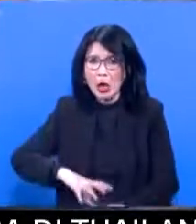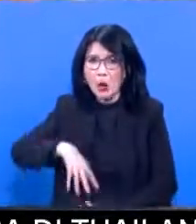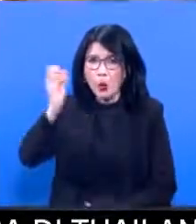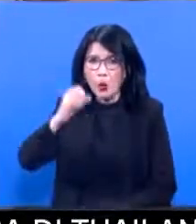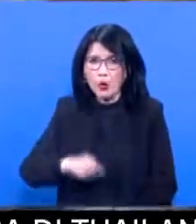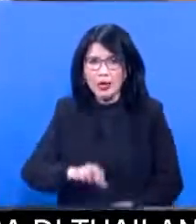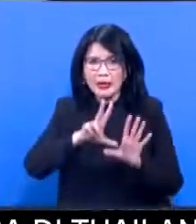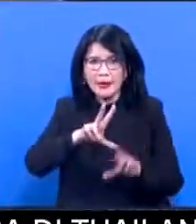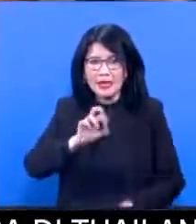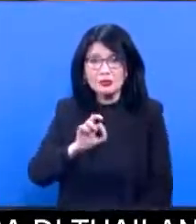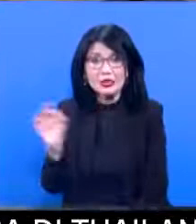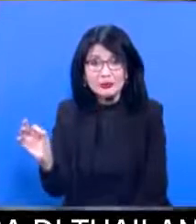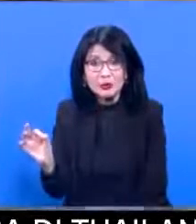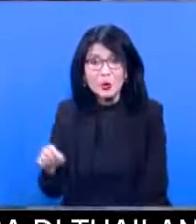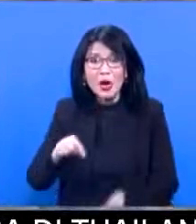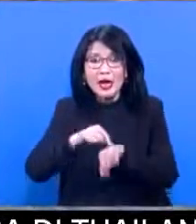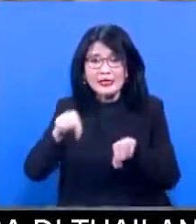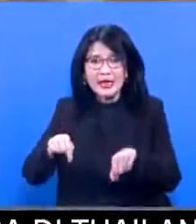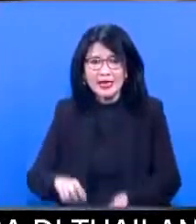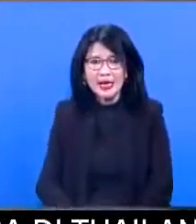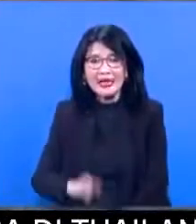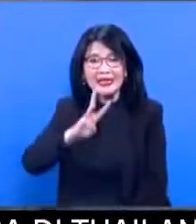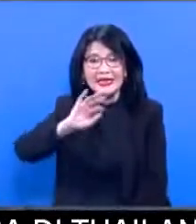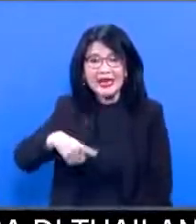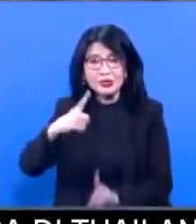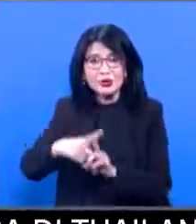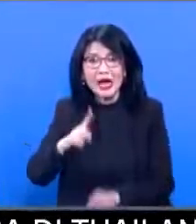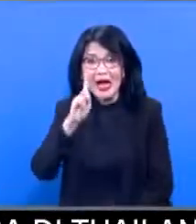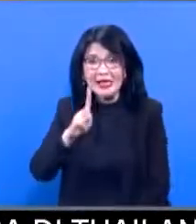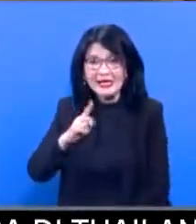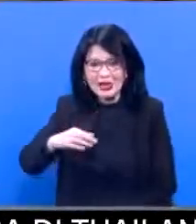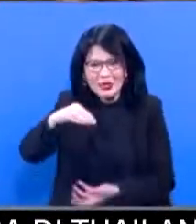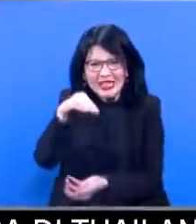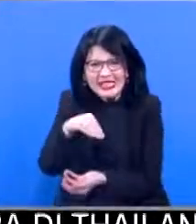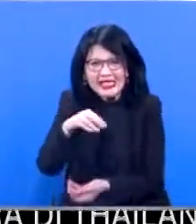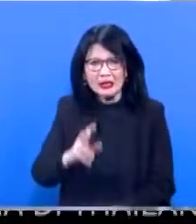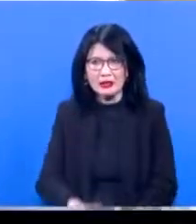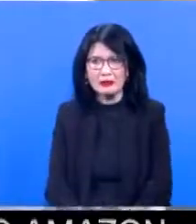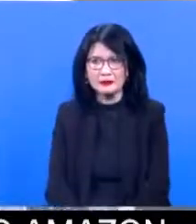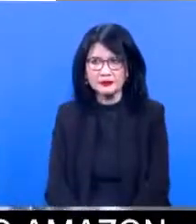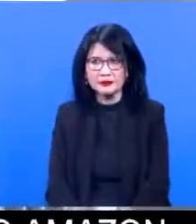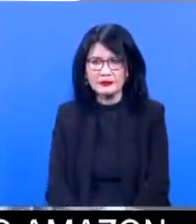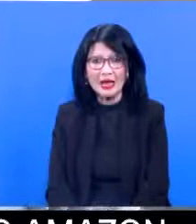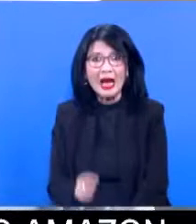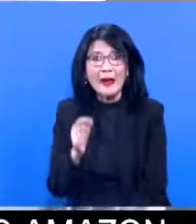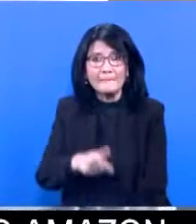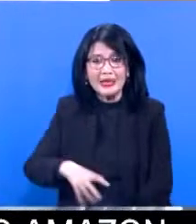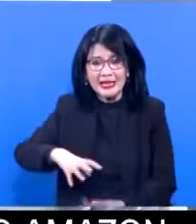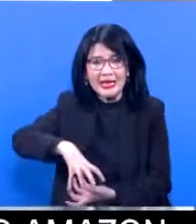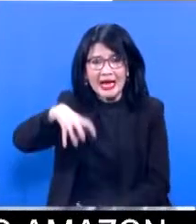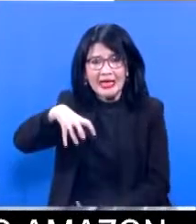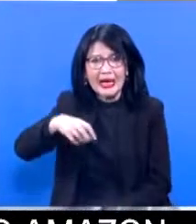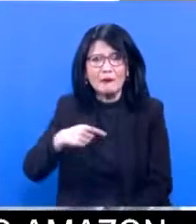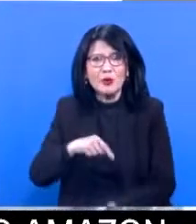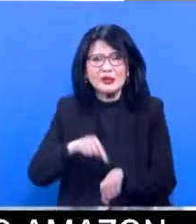dari Rp800.000, kini menembus Rp3.000.000 per tabung ukuran kecil. Beli tabung sekarang itu, tabung oksigen